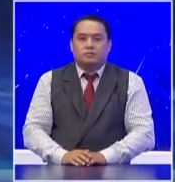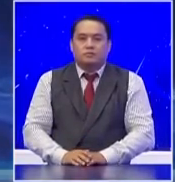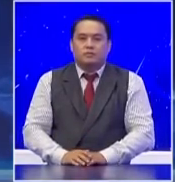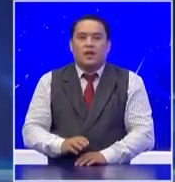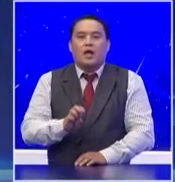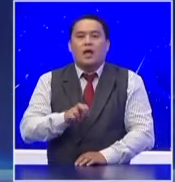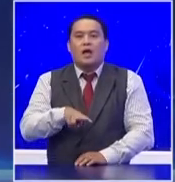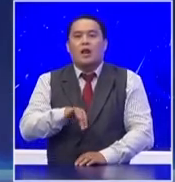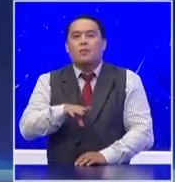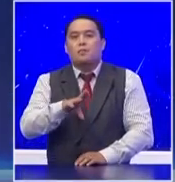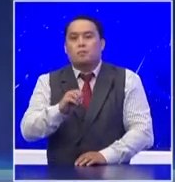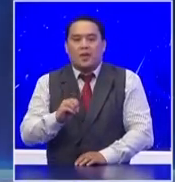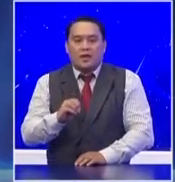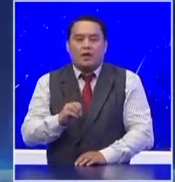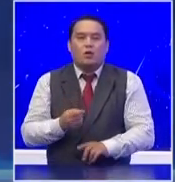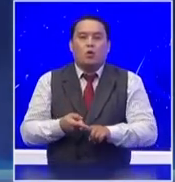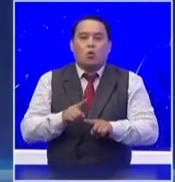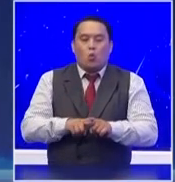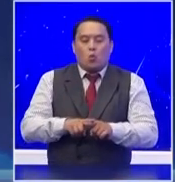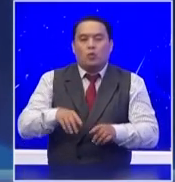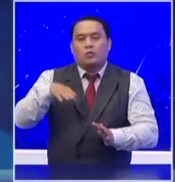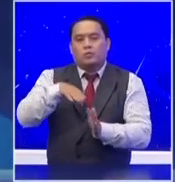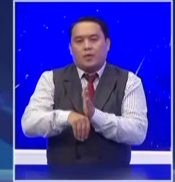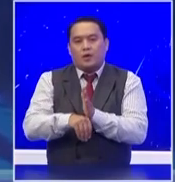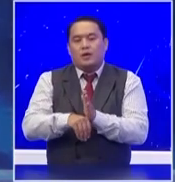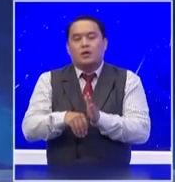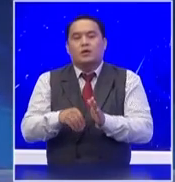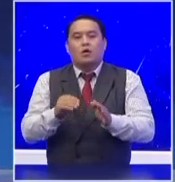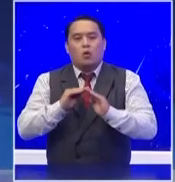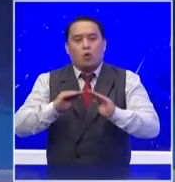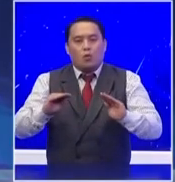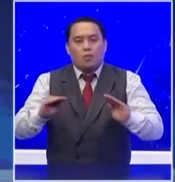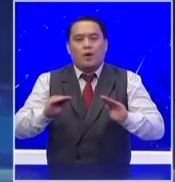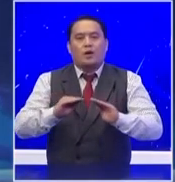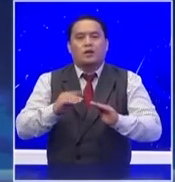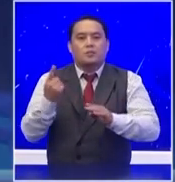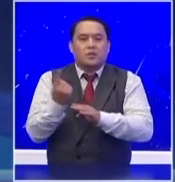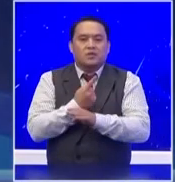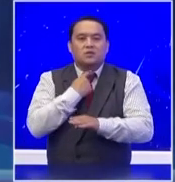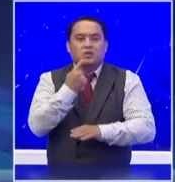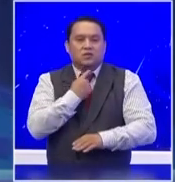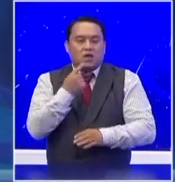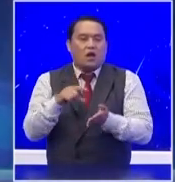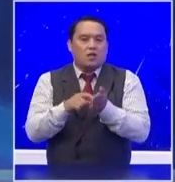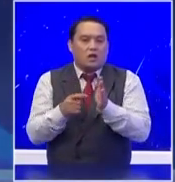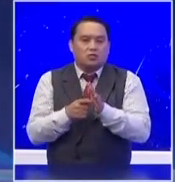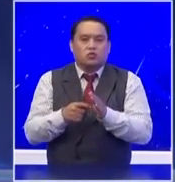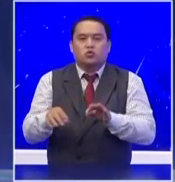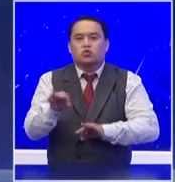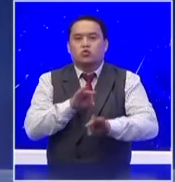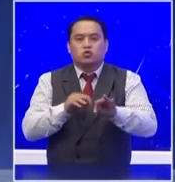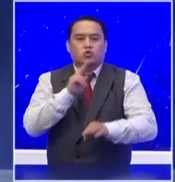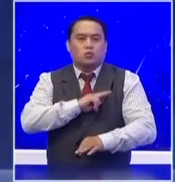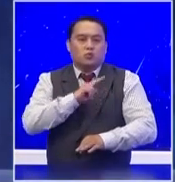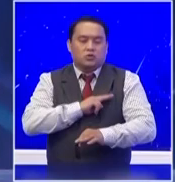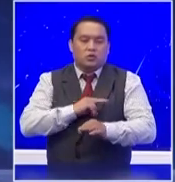Әліппе Ахмет Байтұрсынұлының әдістемесі негізінде дайындалады. Қазіргі кезде оқулықтарды әзірлеу бойынша үлкен жұмыс жүргізіліп жатыр. Бірыңғай